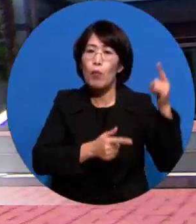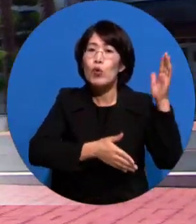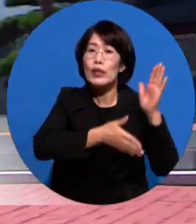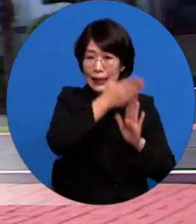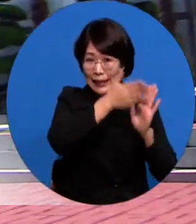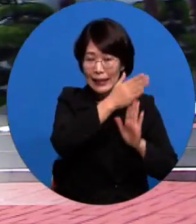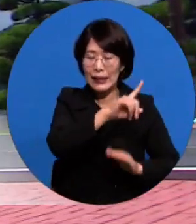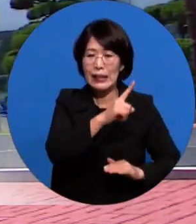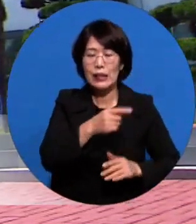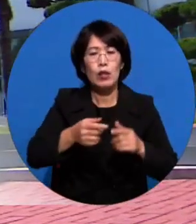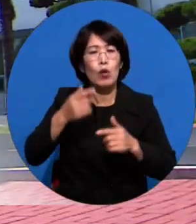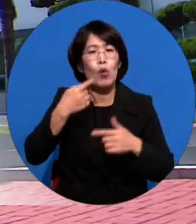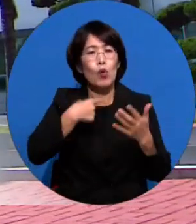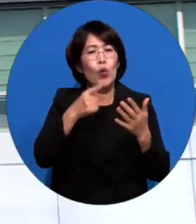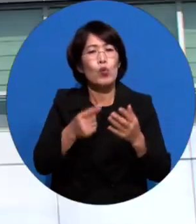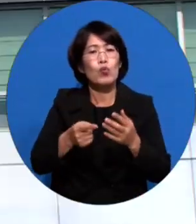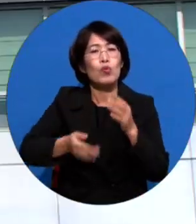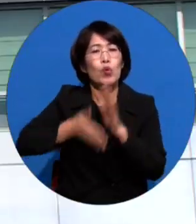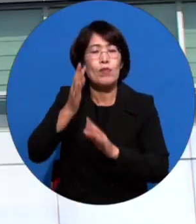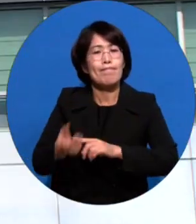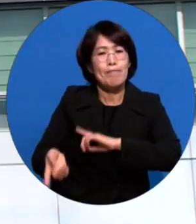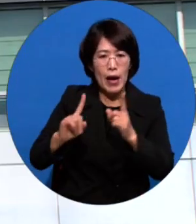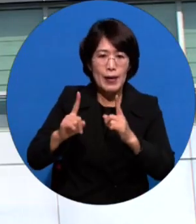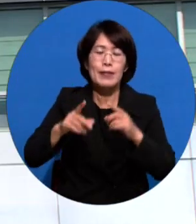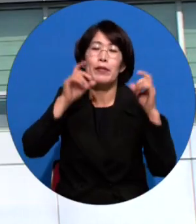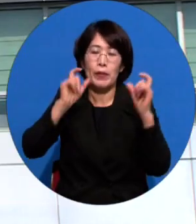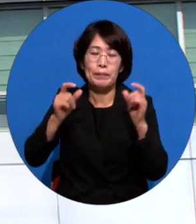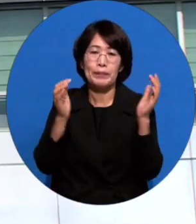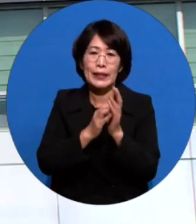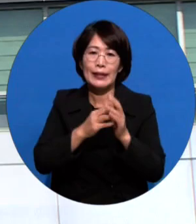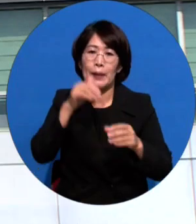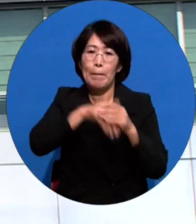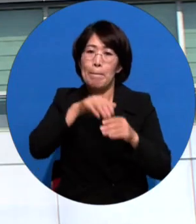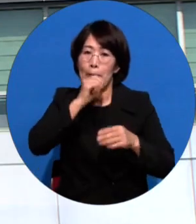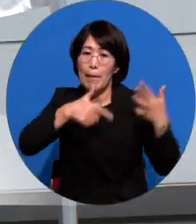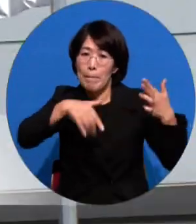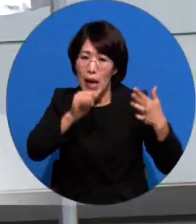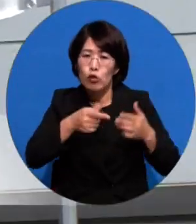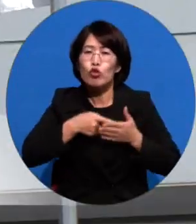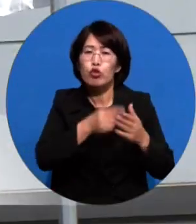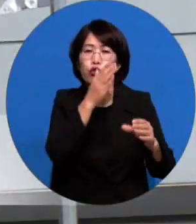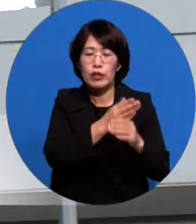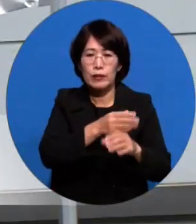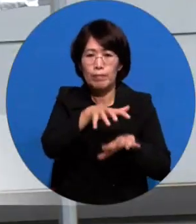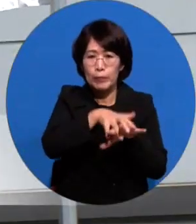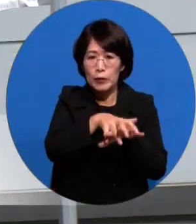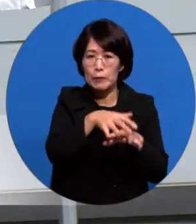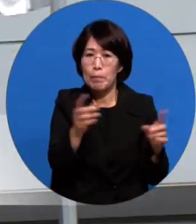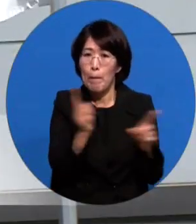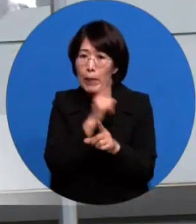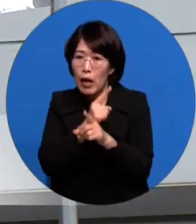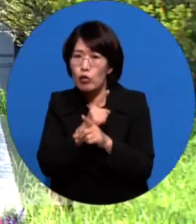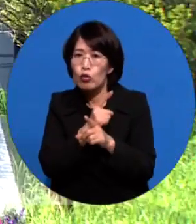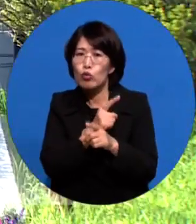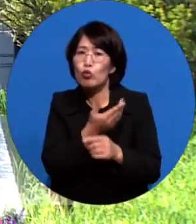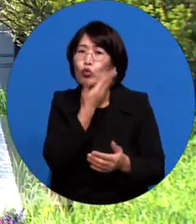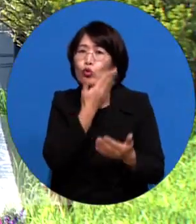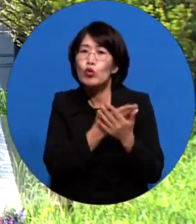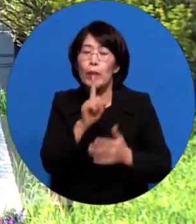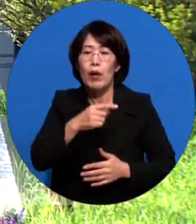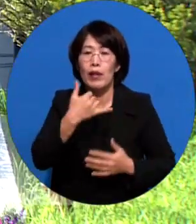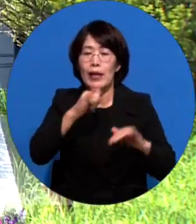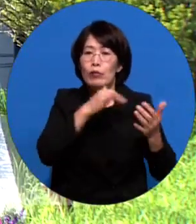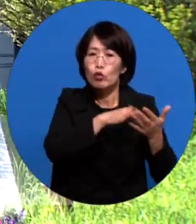목포시가 교육도시 재건을 선언하는 모양새입니다. 민선 8기 목포시가 추진 중인 조직 개편의 무게중심은